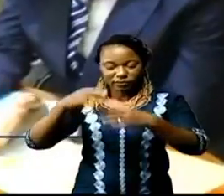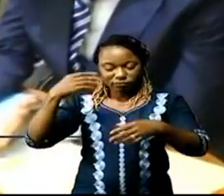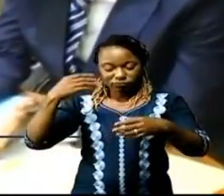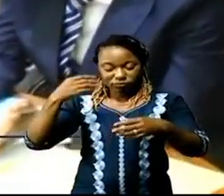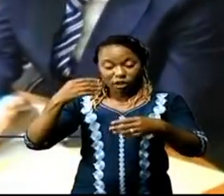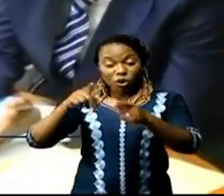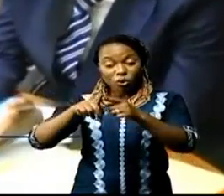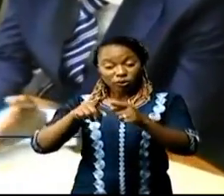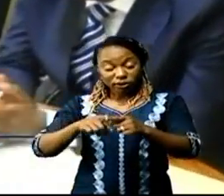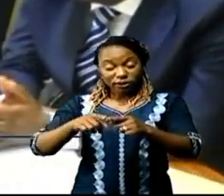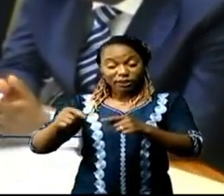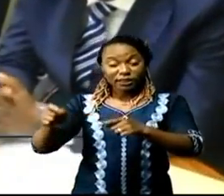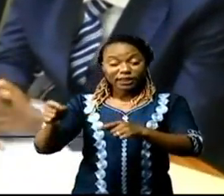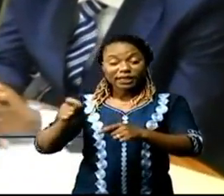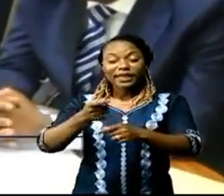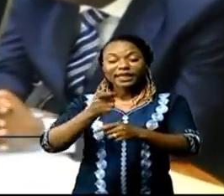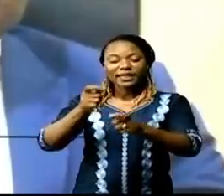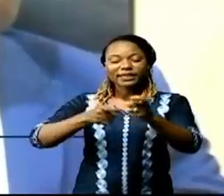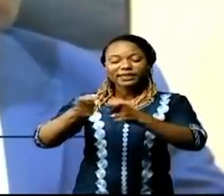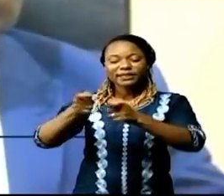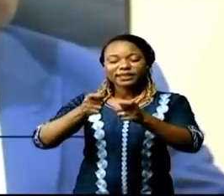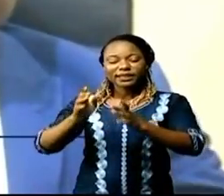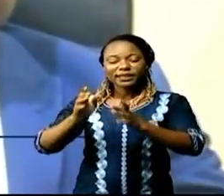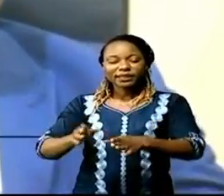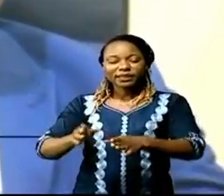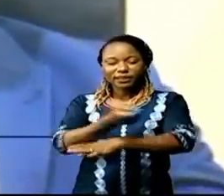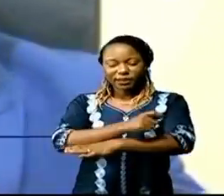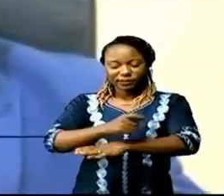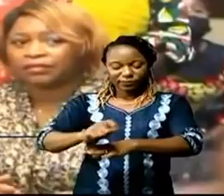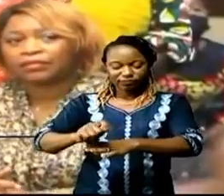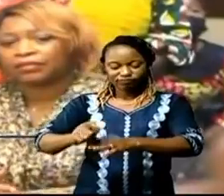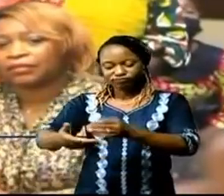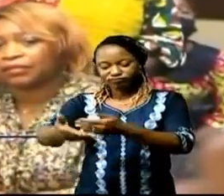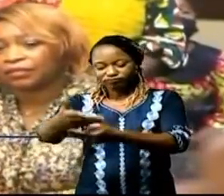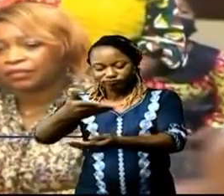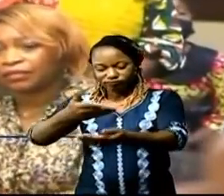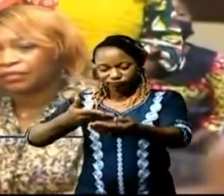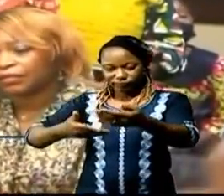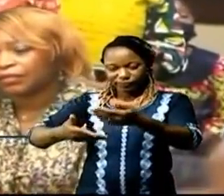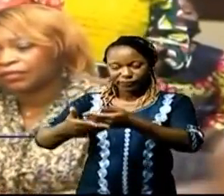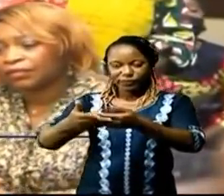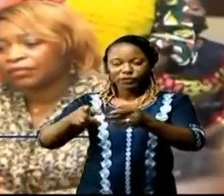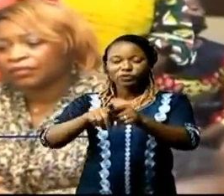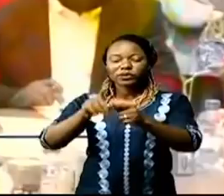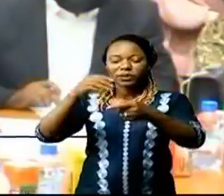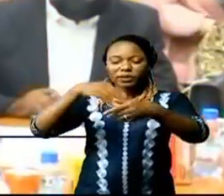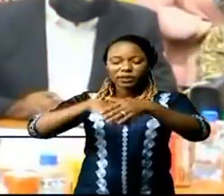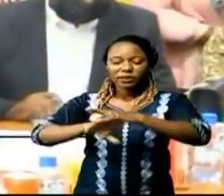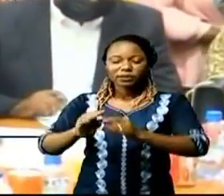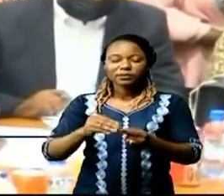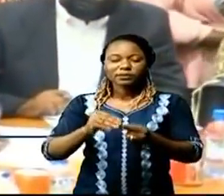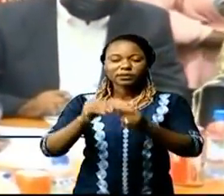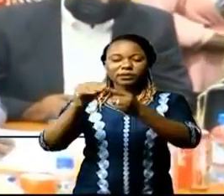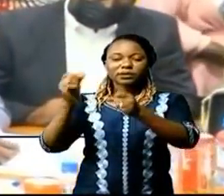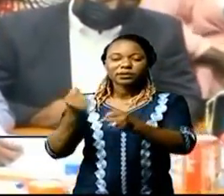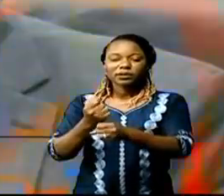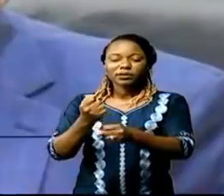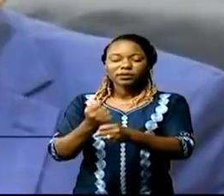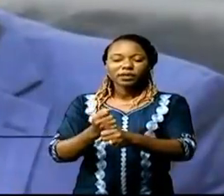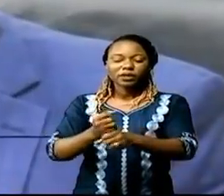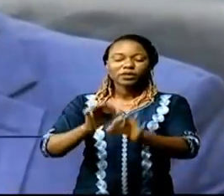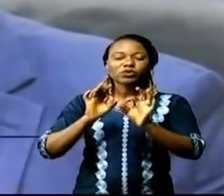de cabinet du ministre des Finances marque la remise, reprise, mais aussi l'entrée officielle en fonction du nouveau directeur